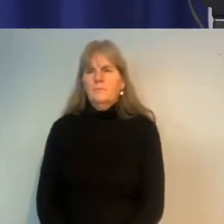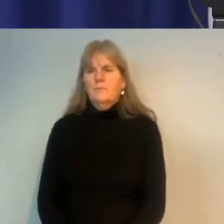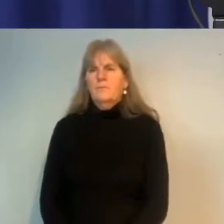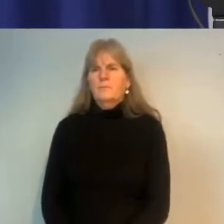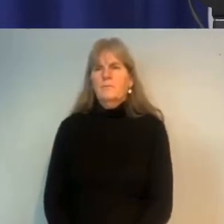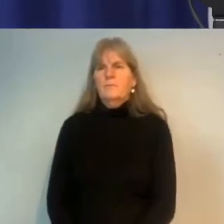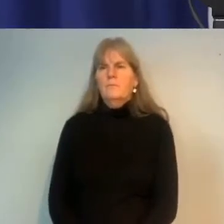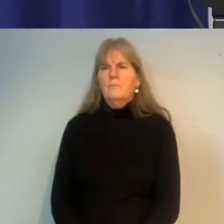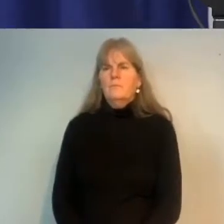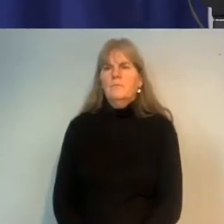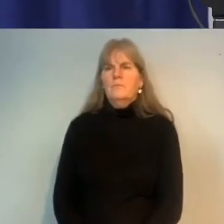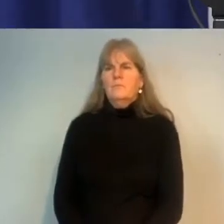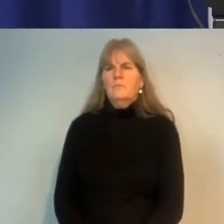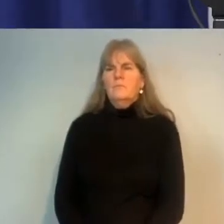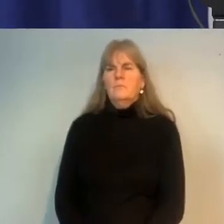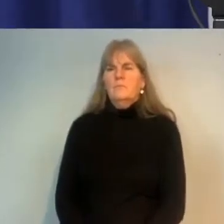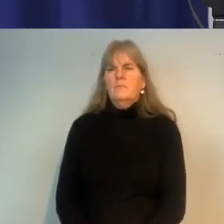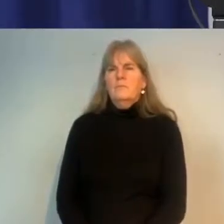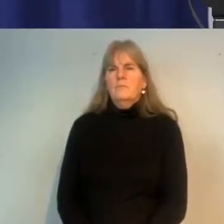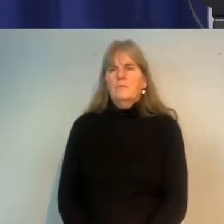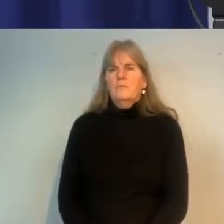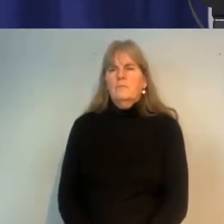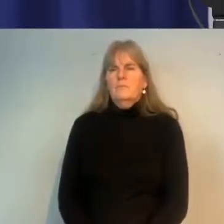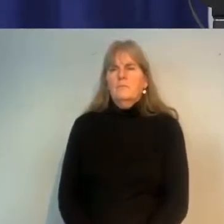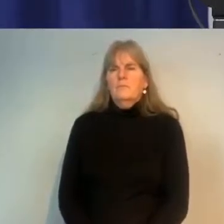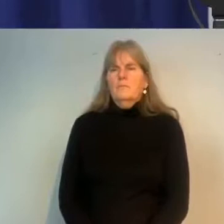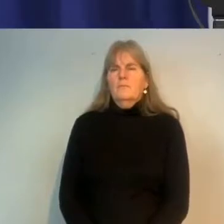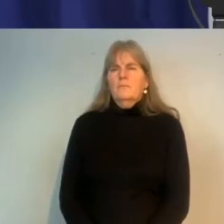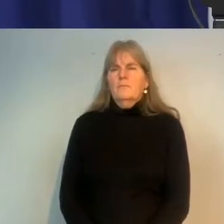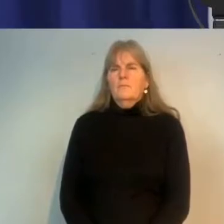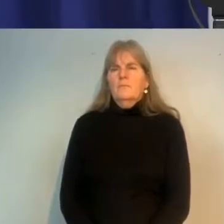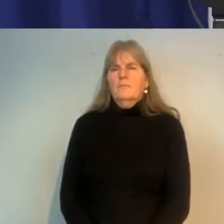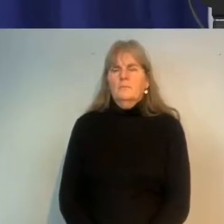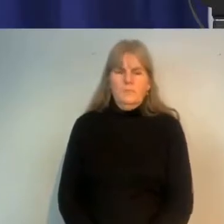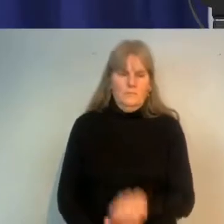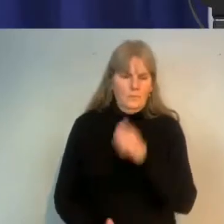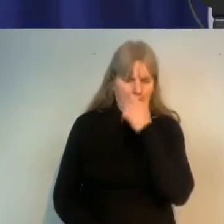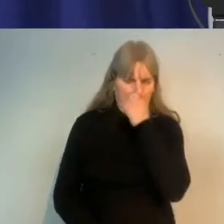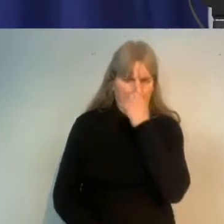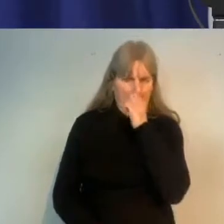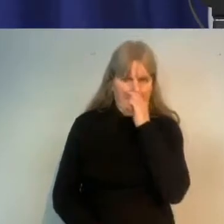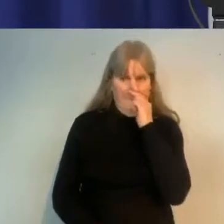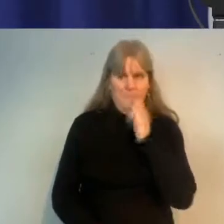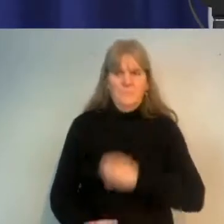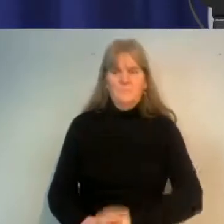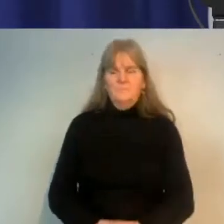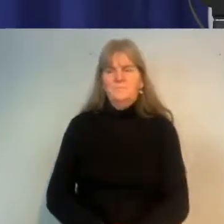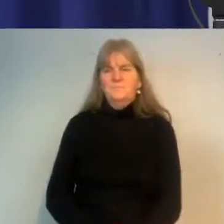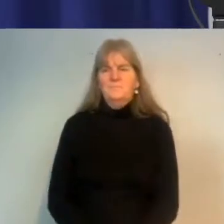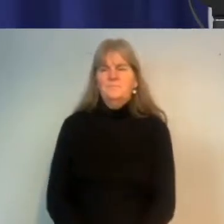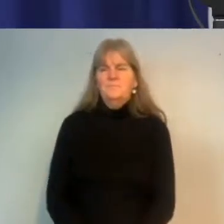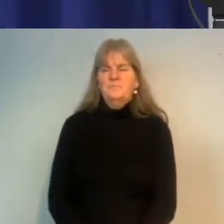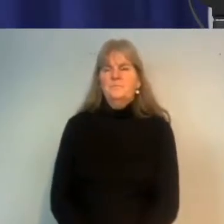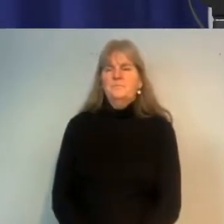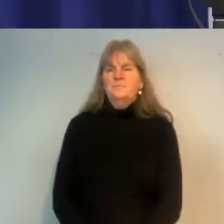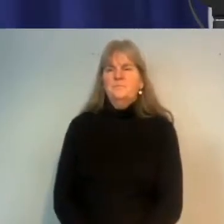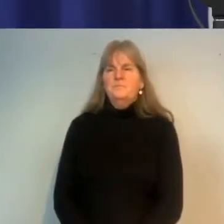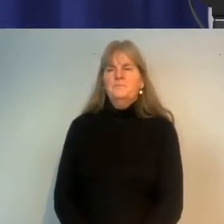on va arriver un jour, et je pense que c'est pas tellement très longtemps,